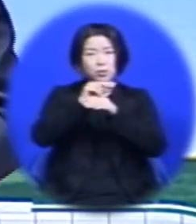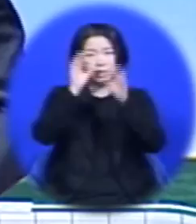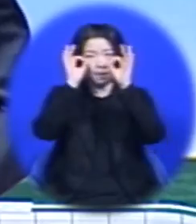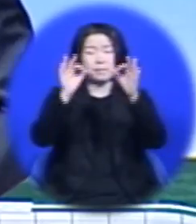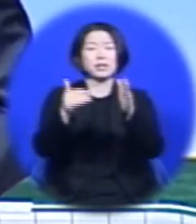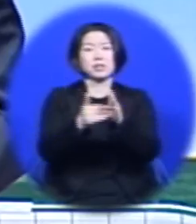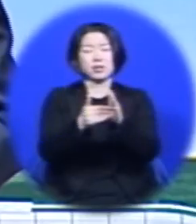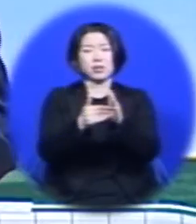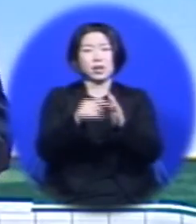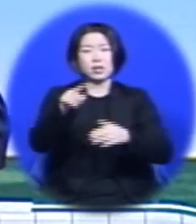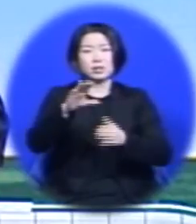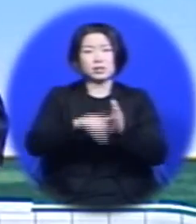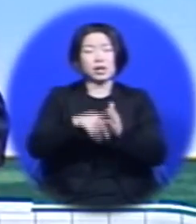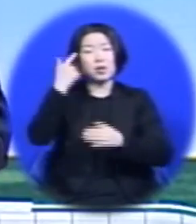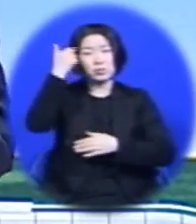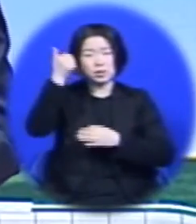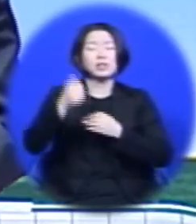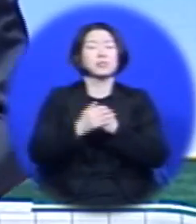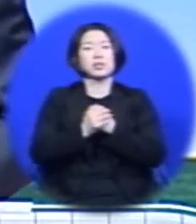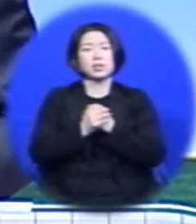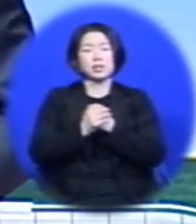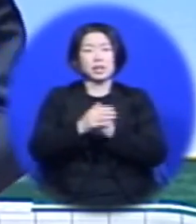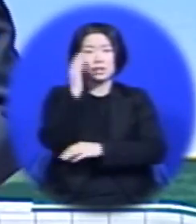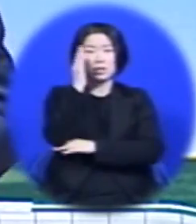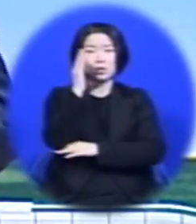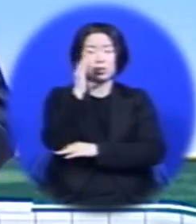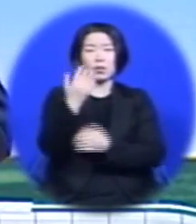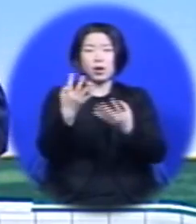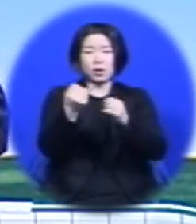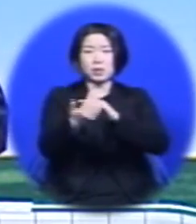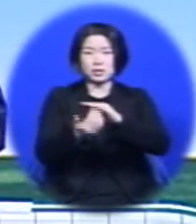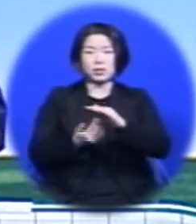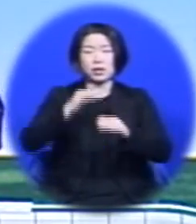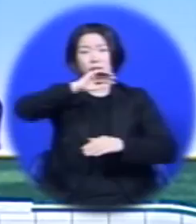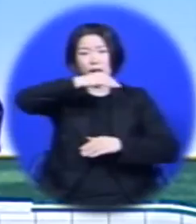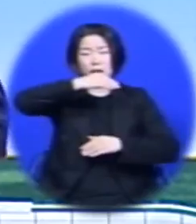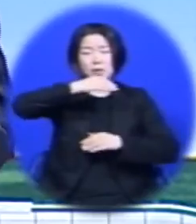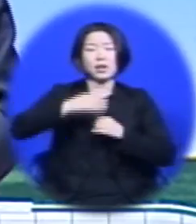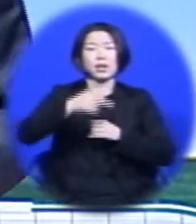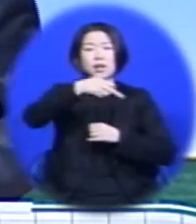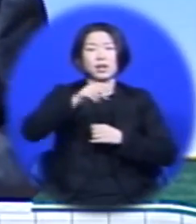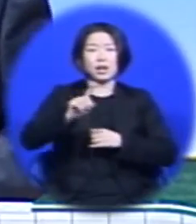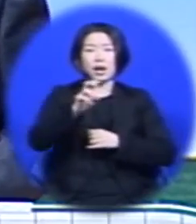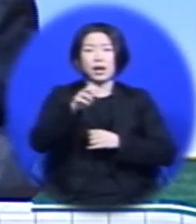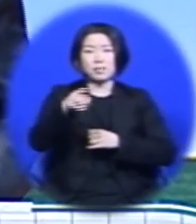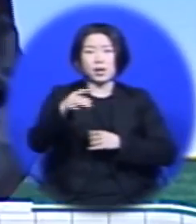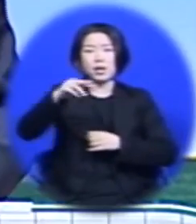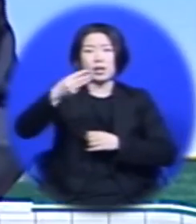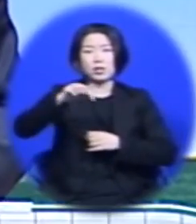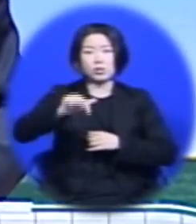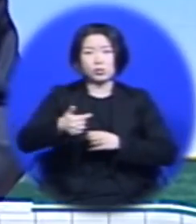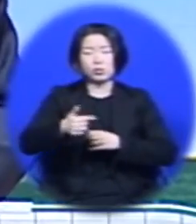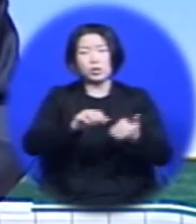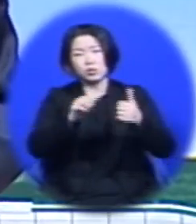그때의 좋은 파이버 목사님께서 그 설교 하시기 얼마전에 아프리카 카메룬에서 순직한 여